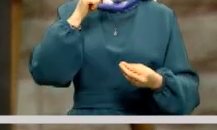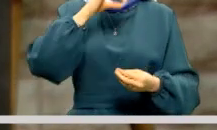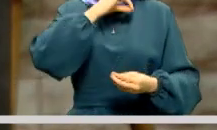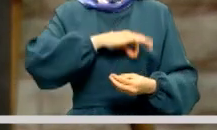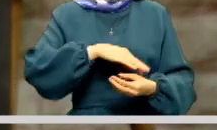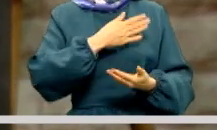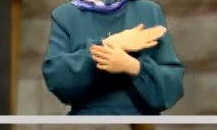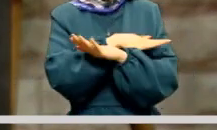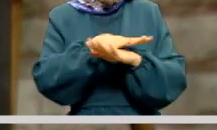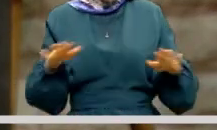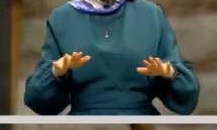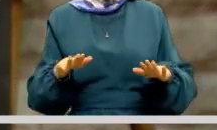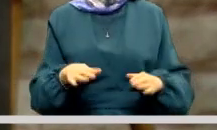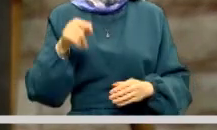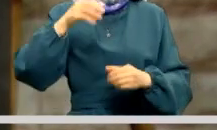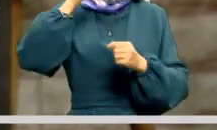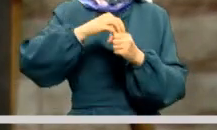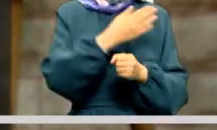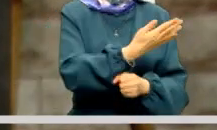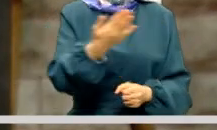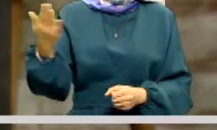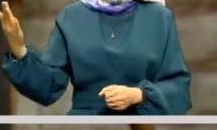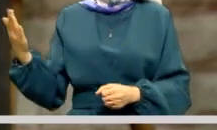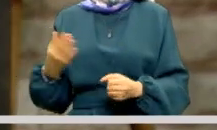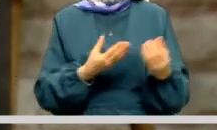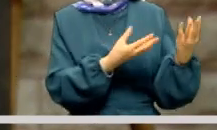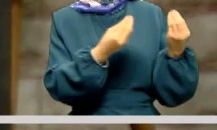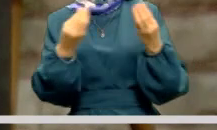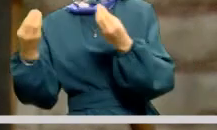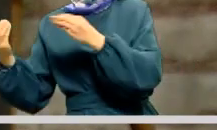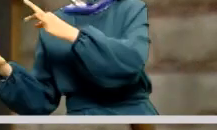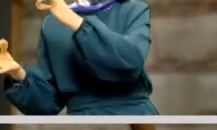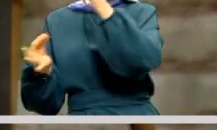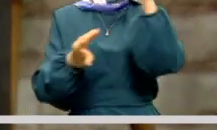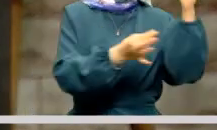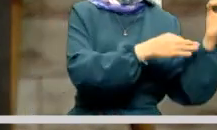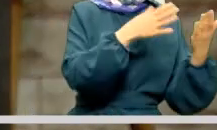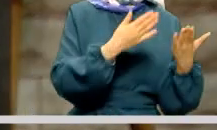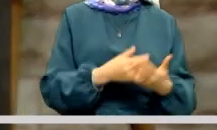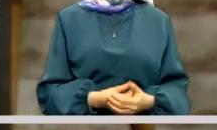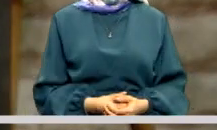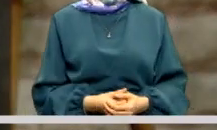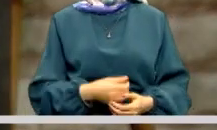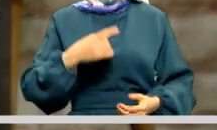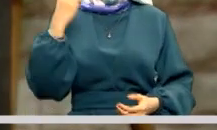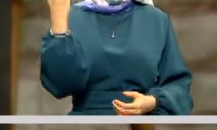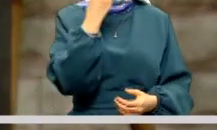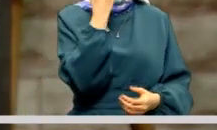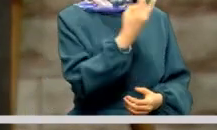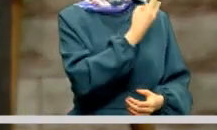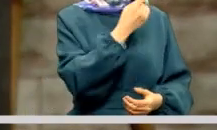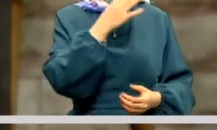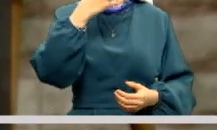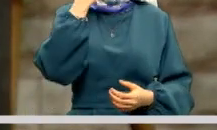elinden gittiği an o faydandan dolayı da etrafında onlarca belki insanlar işte vesaireler dolaşır bekler